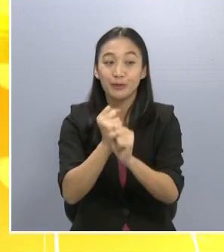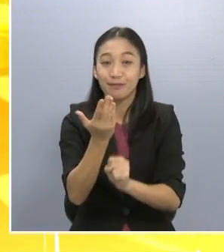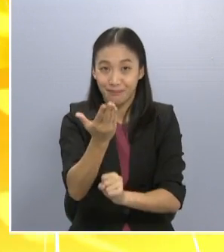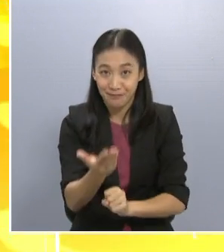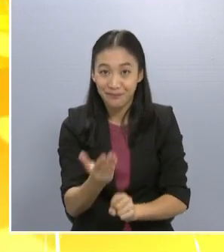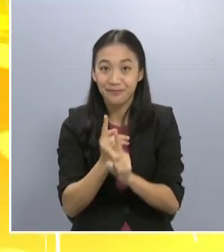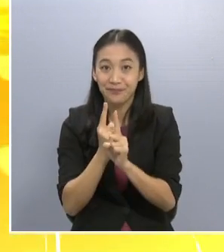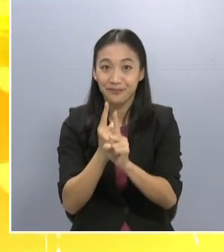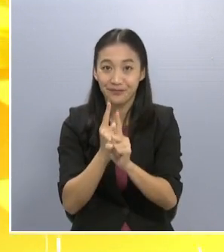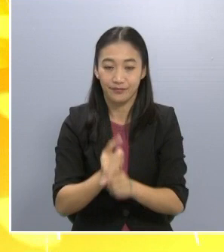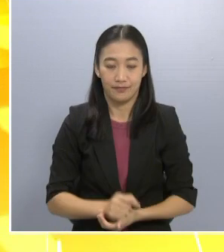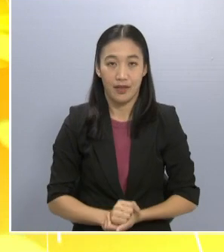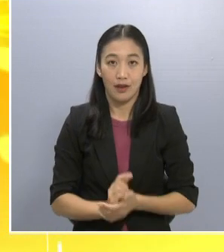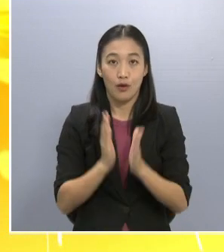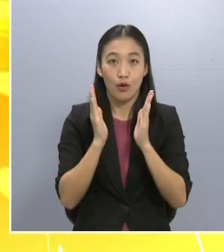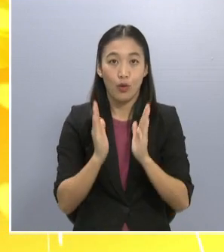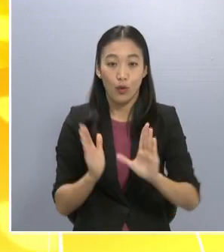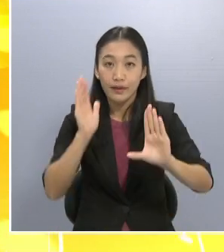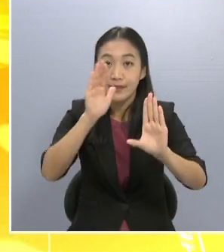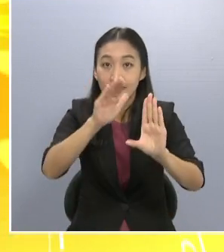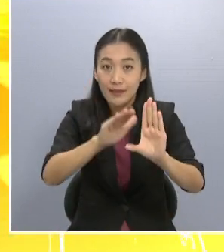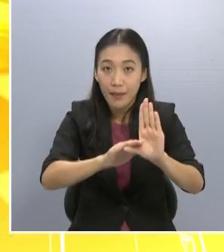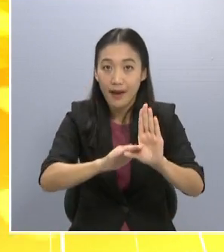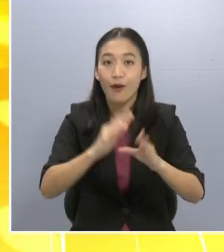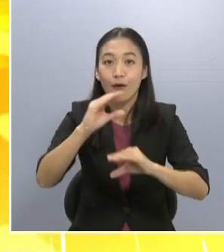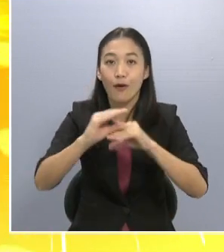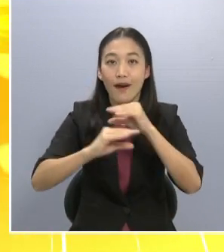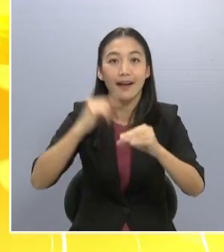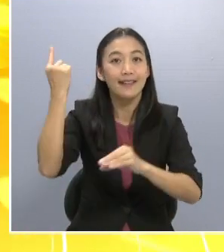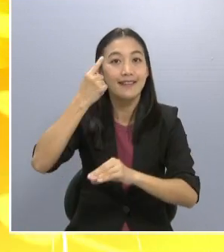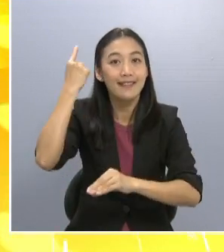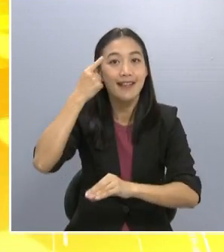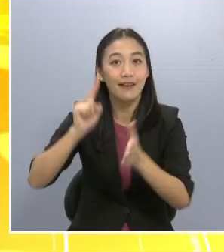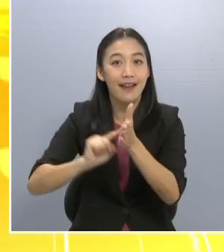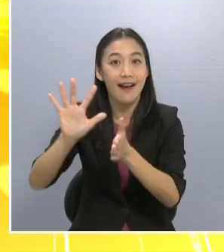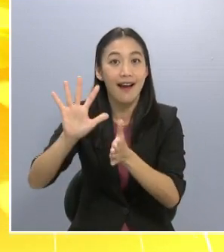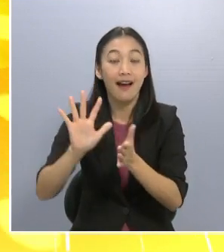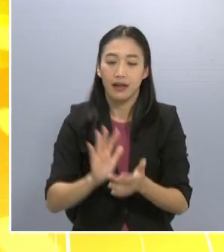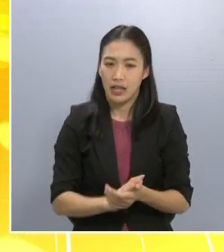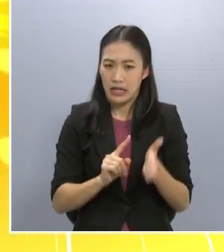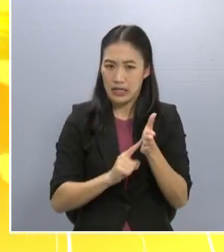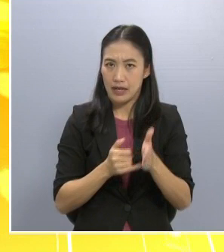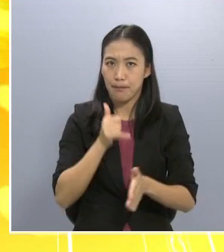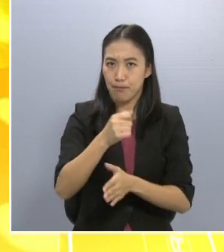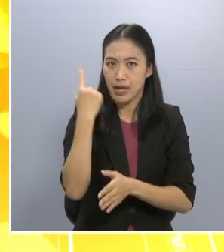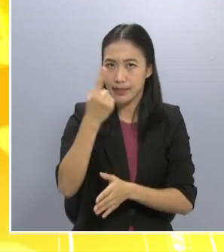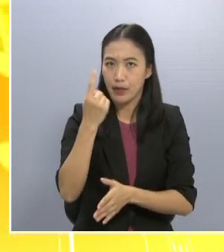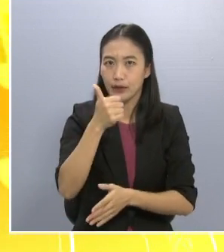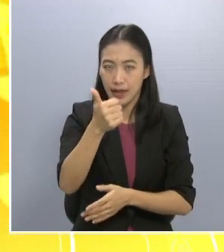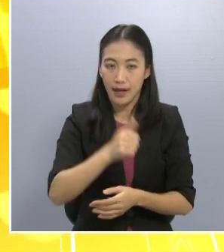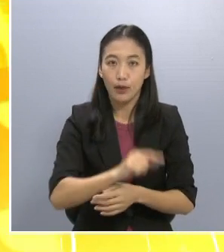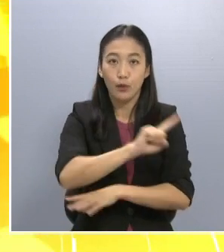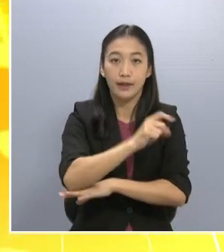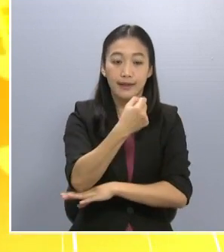ผู้เข้าร่วมเดินทางเข้าโครงการเราเที่ยวด้วยกันเฟส 5เนี่ยเริ่มเดินทางใช้สิทธิ์ได้ตั้งแต่ 10มีนาคมถึง 30